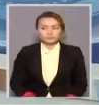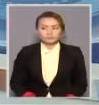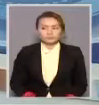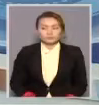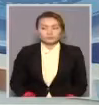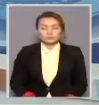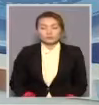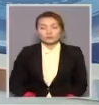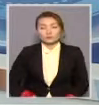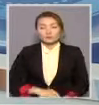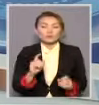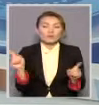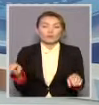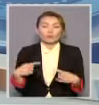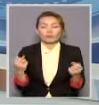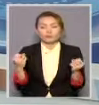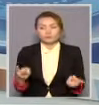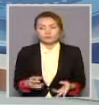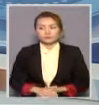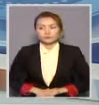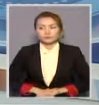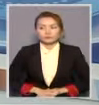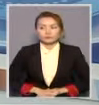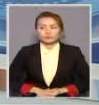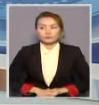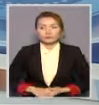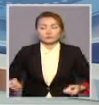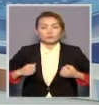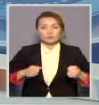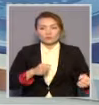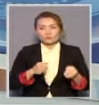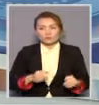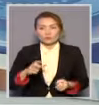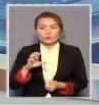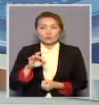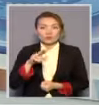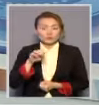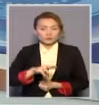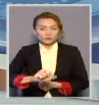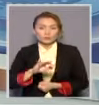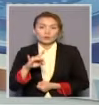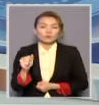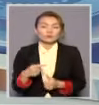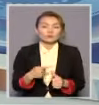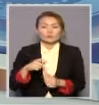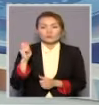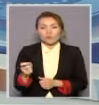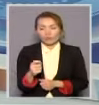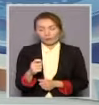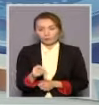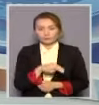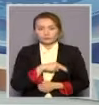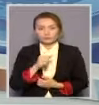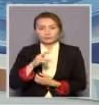за особый вклад в развитие спорта боксеру булату идти миру присвоены звания почетный гражданин